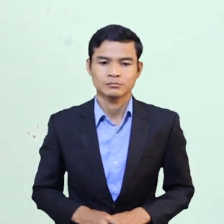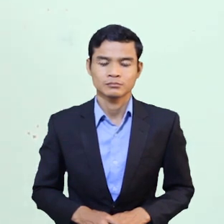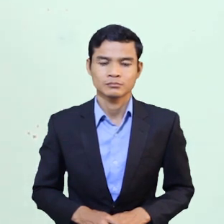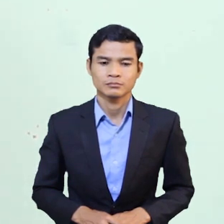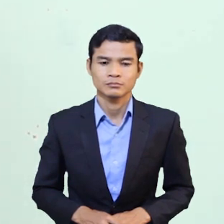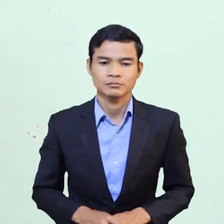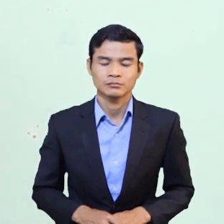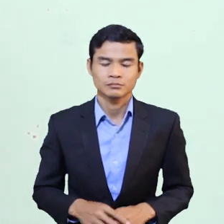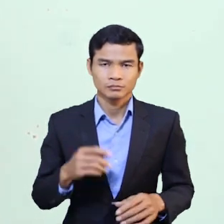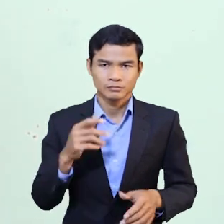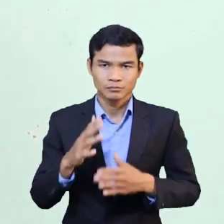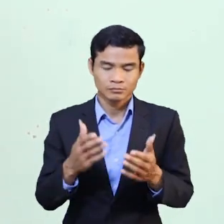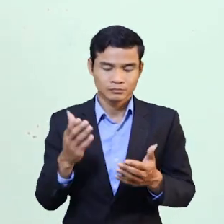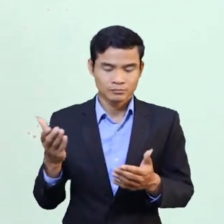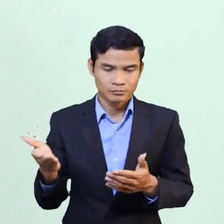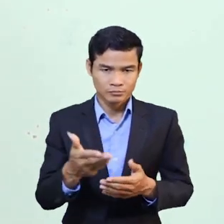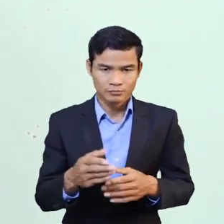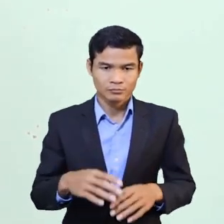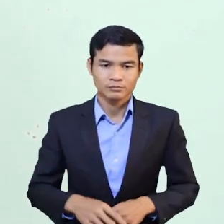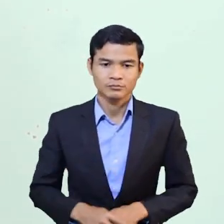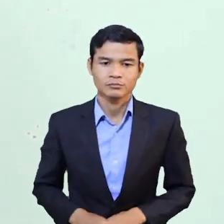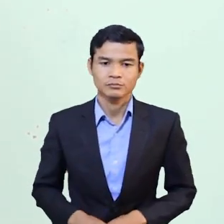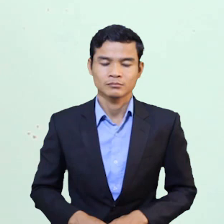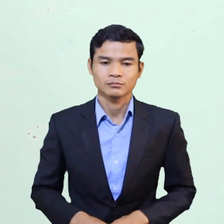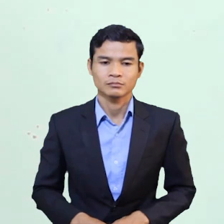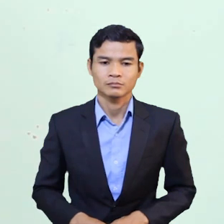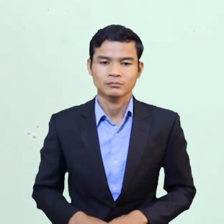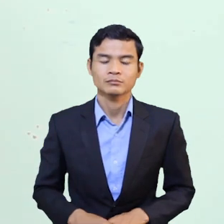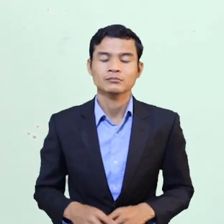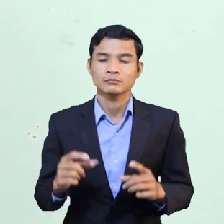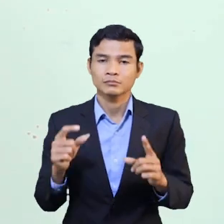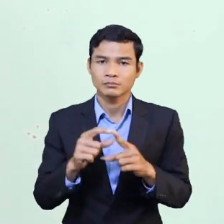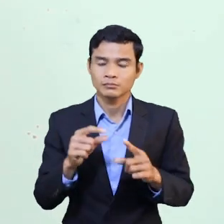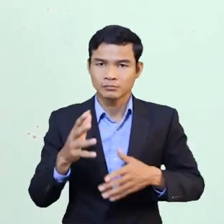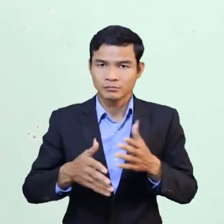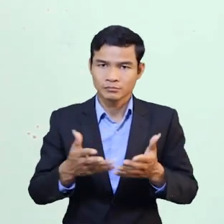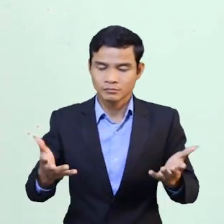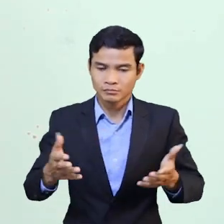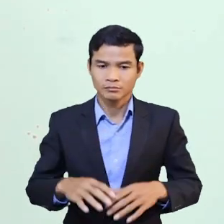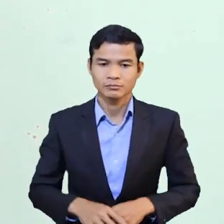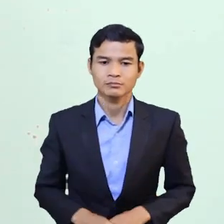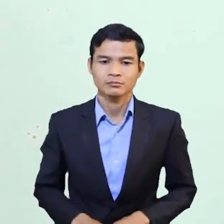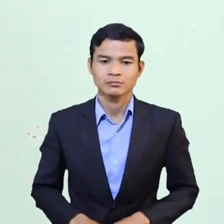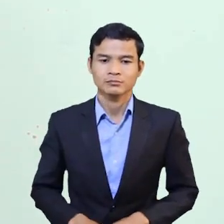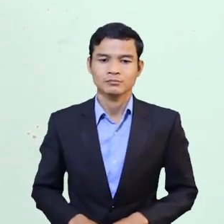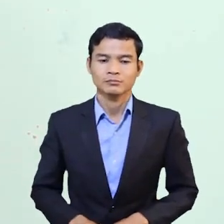cha ăn để bàn lười lười nó con nhé cha bịa này ăn thầm mấy